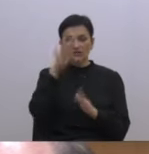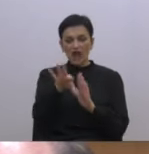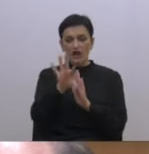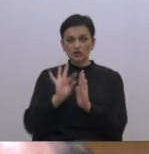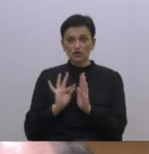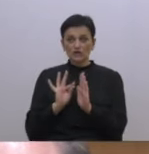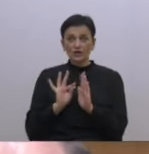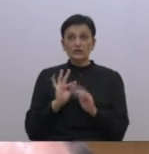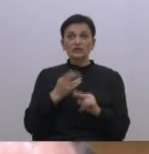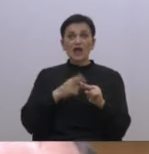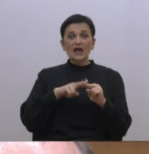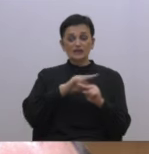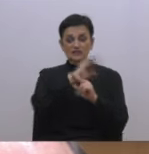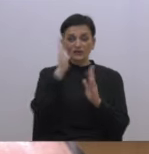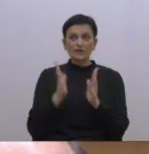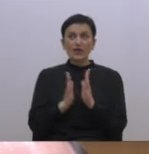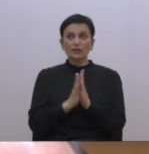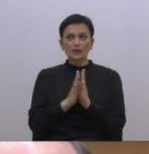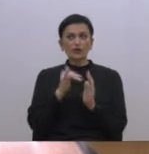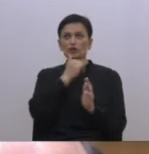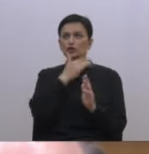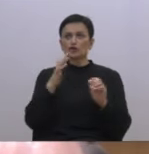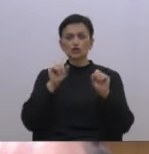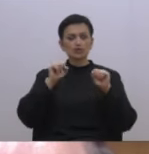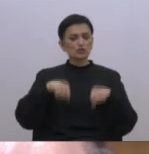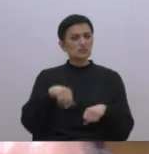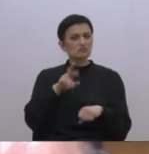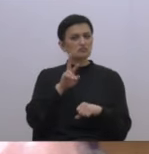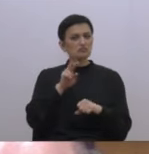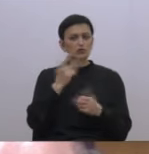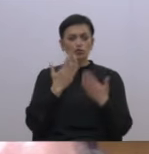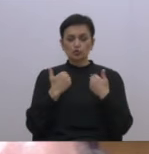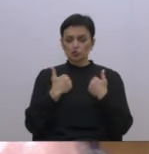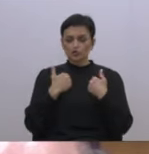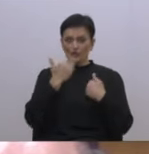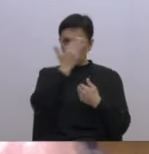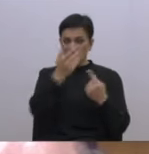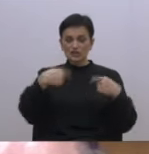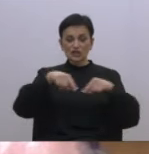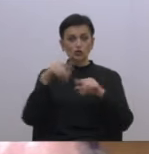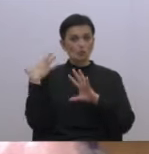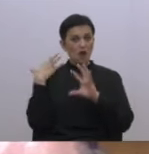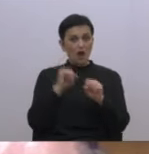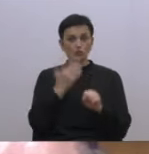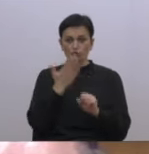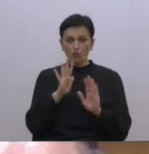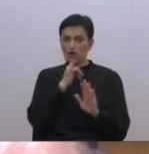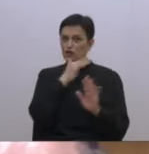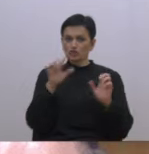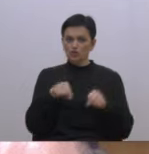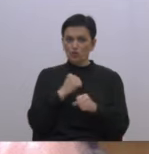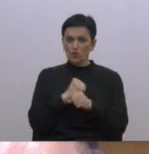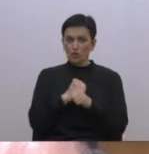არჩევანს. ეს ყველაფერი შეუძლებელი იქნებოდა, რომ არა ჩვენი საზოგადოების მხარდაჭერა, რომ